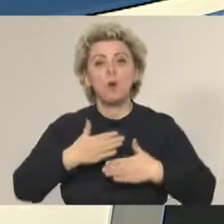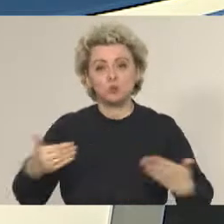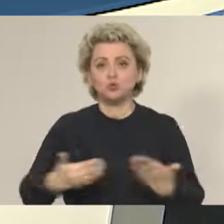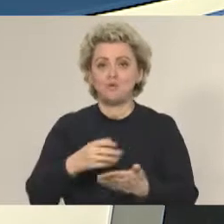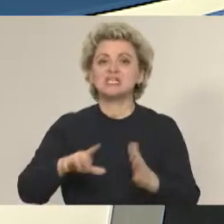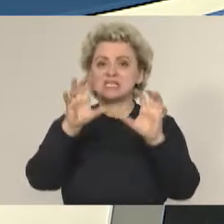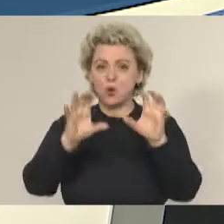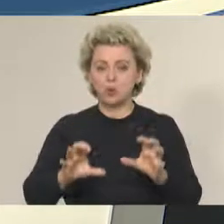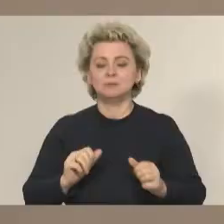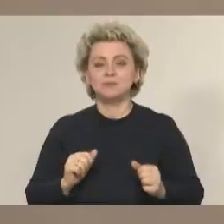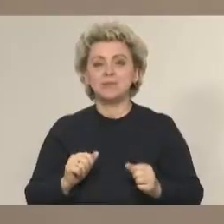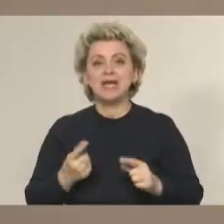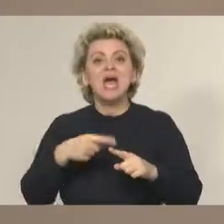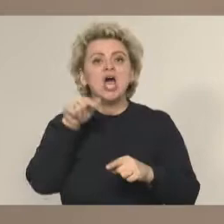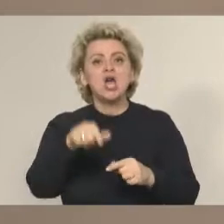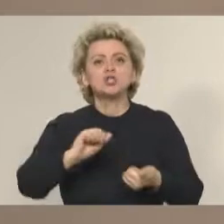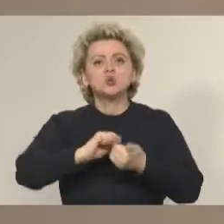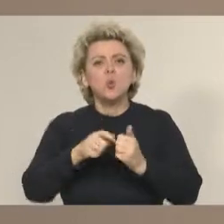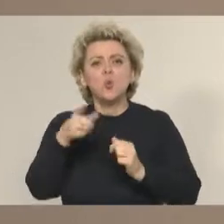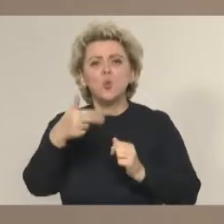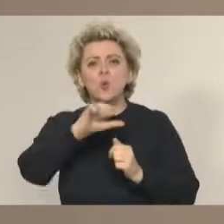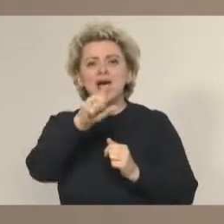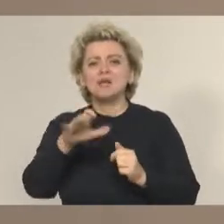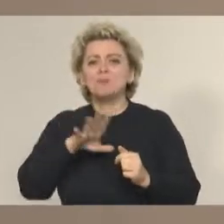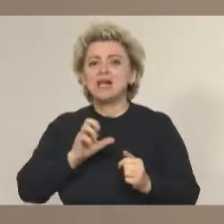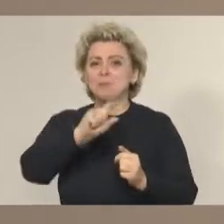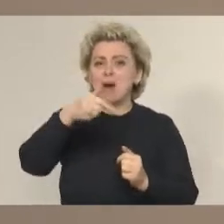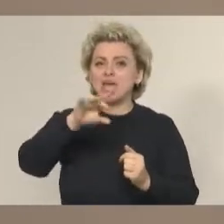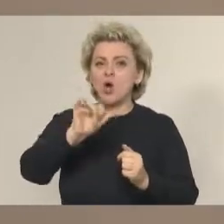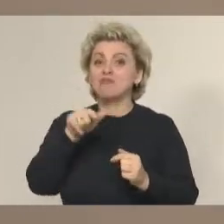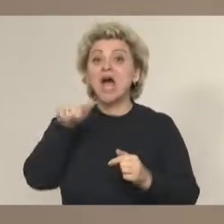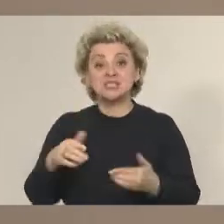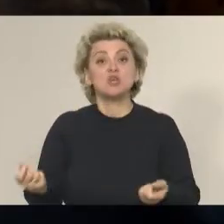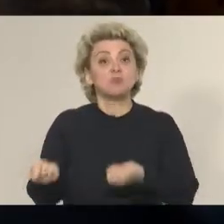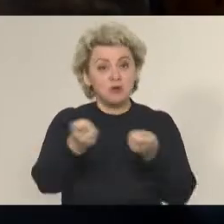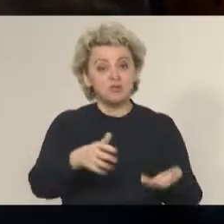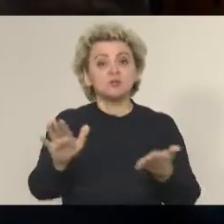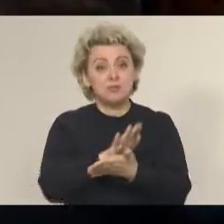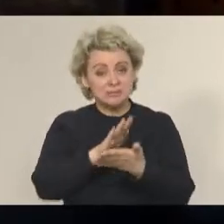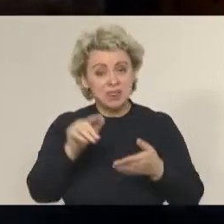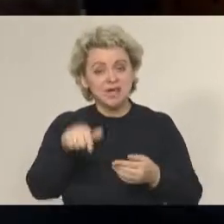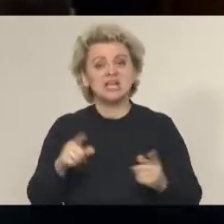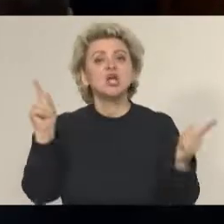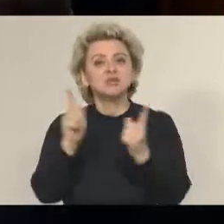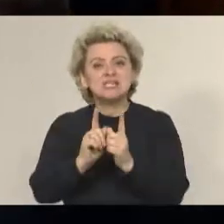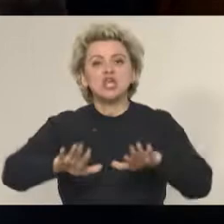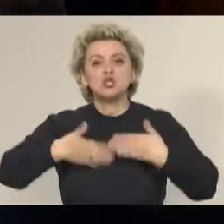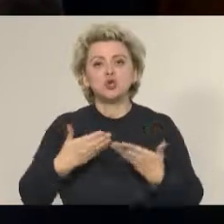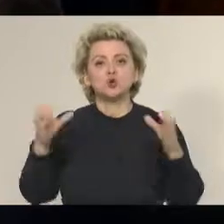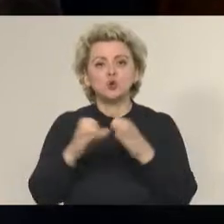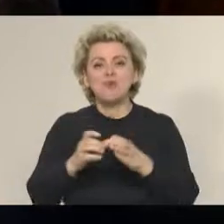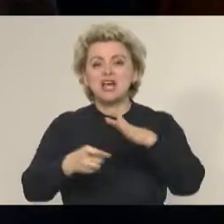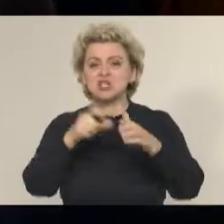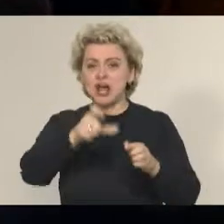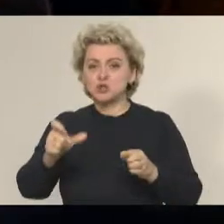новый закон. Но ведь это уголь был пайковой, а сейчас какой уголь пайковый? Приходит гуманитарный. Встреча с инициативной группой